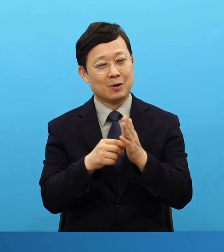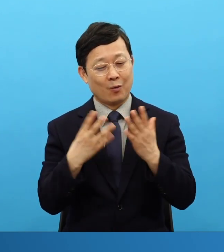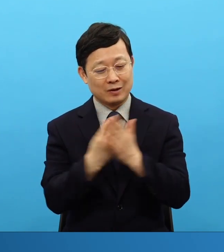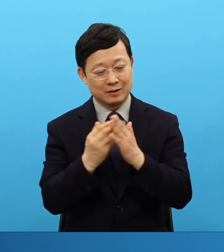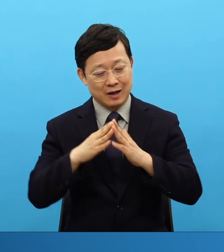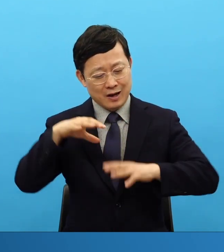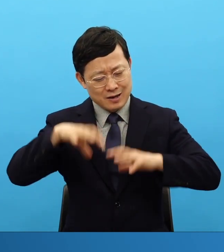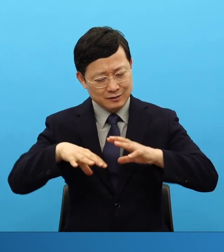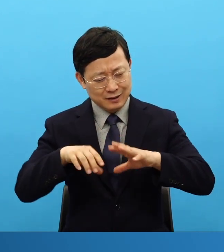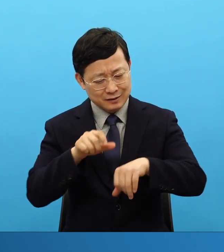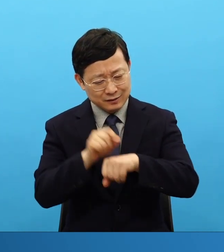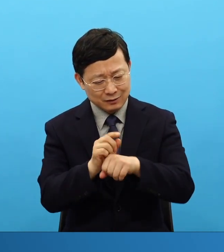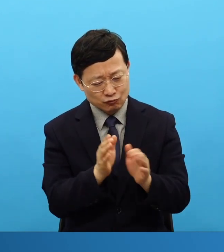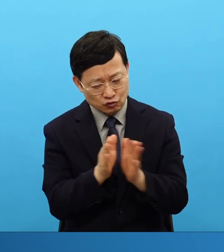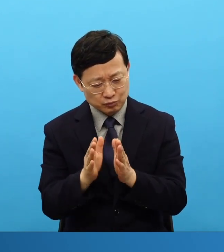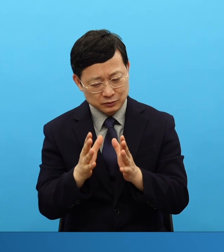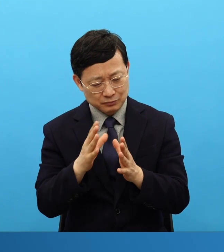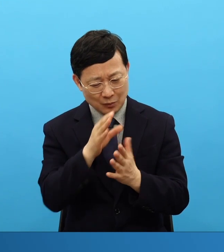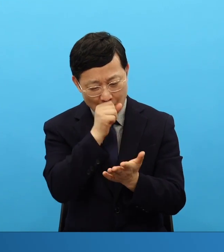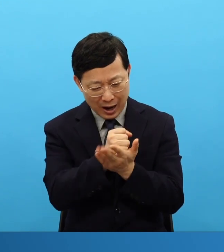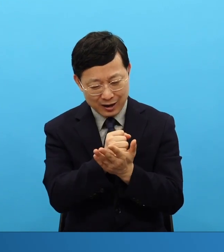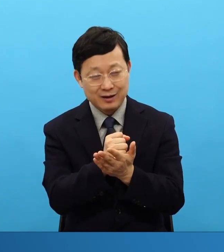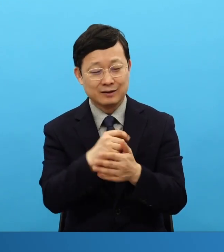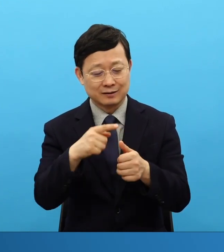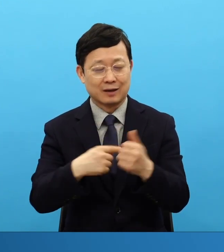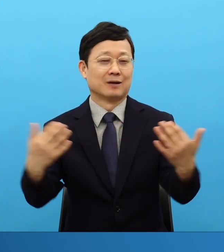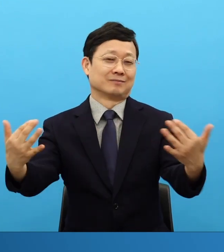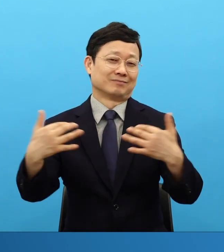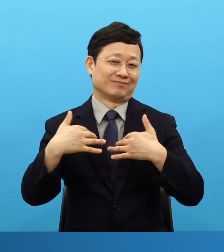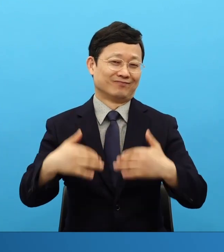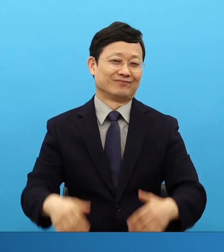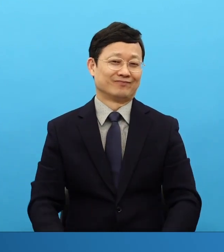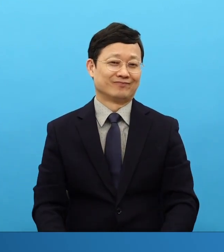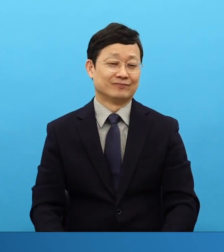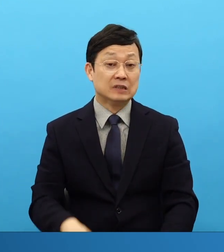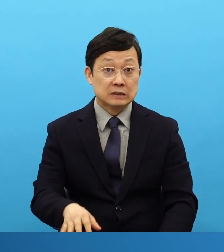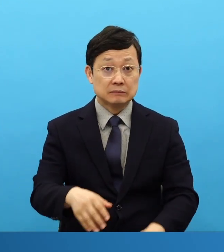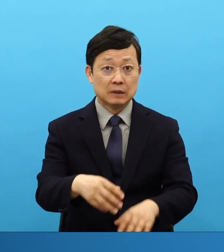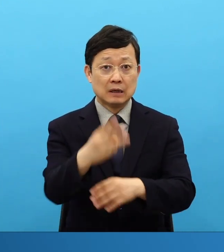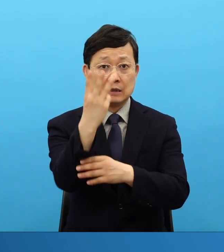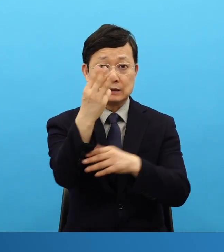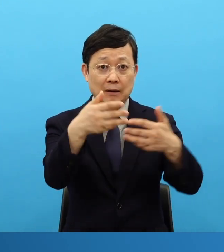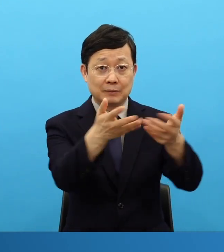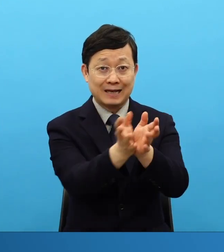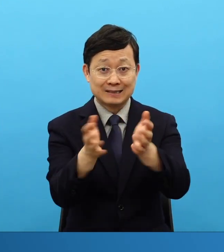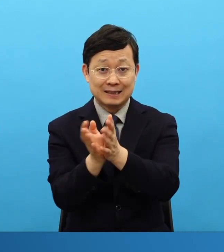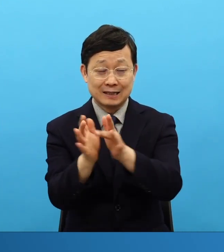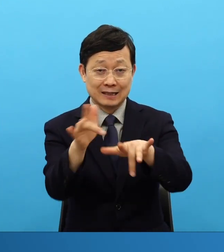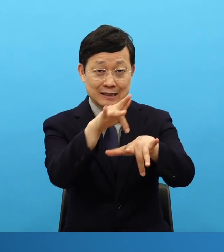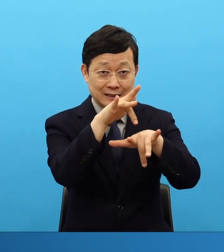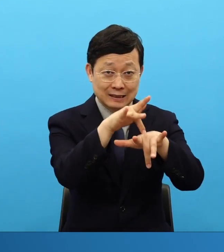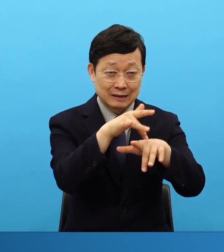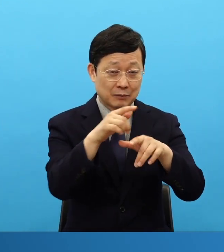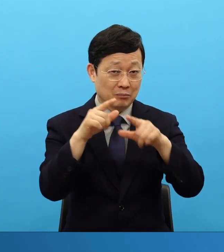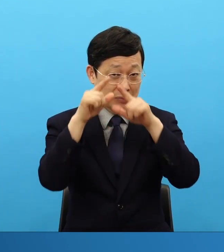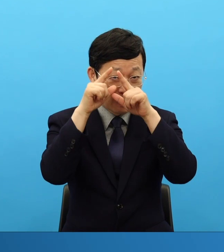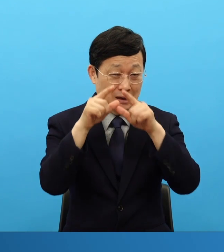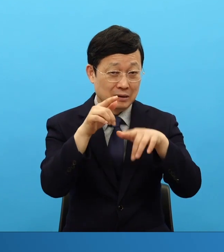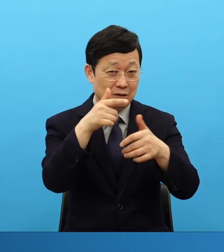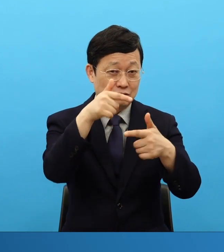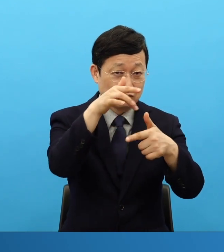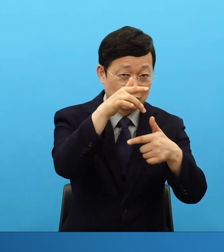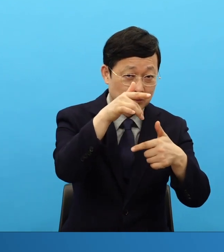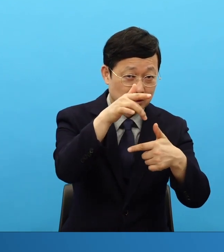Feel. 그래서 3단체는 여기에 대한 준비를 철저히 합니다. And so we see that the three organizations they have